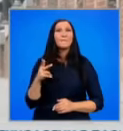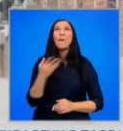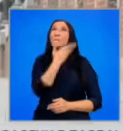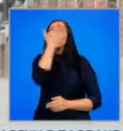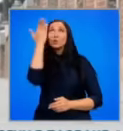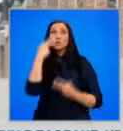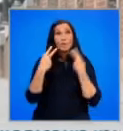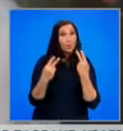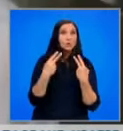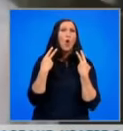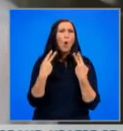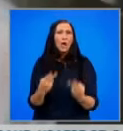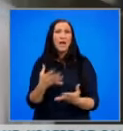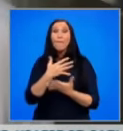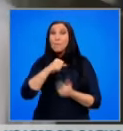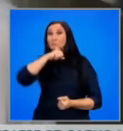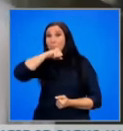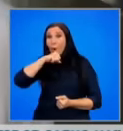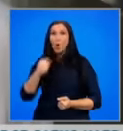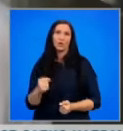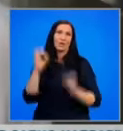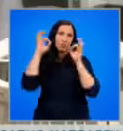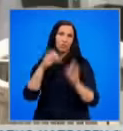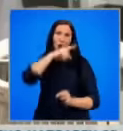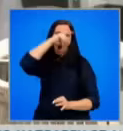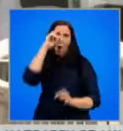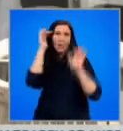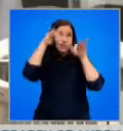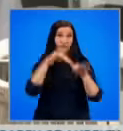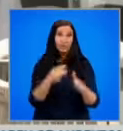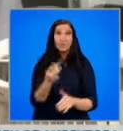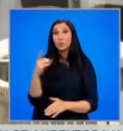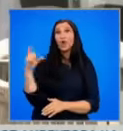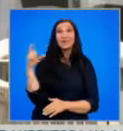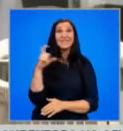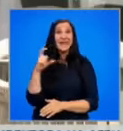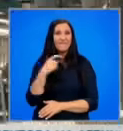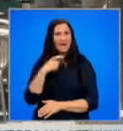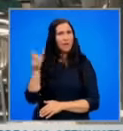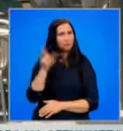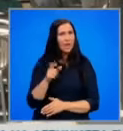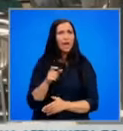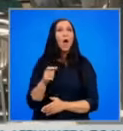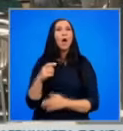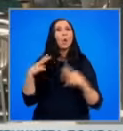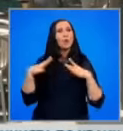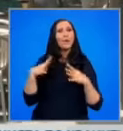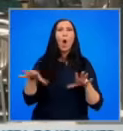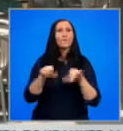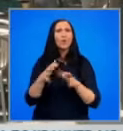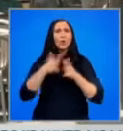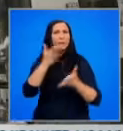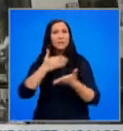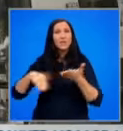Метеорологичните прогнози се оказаха безпощадно точни. Горещата вълна, започнала в Севиля през уикенда, обхвана големи части на Испания